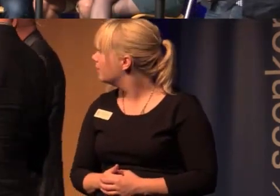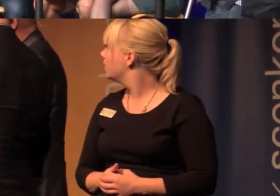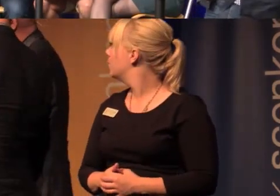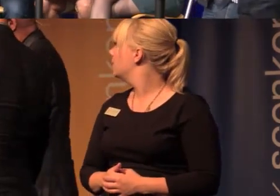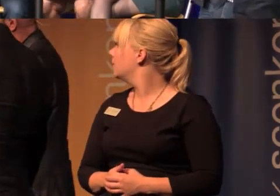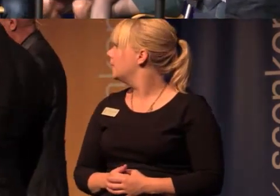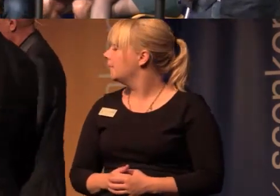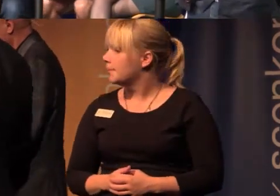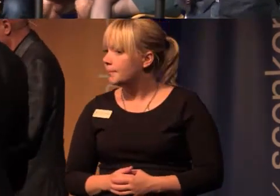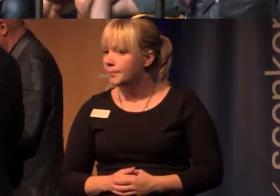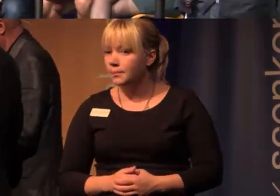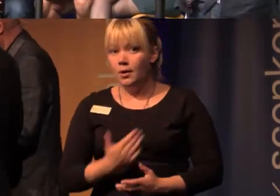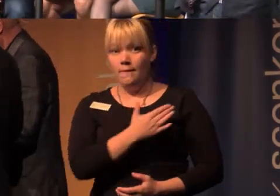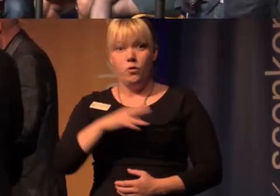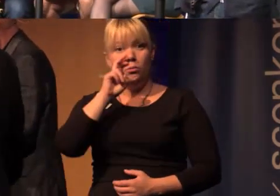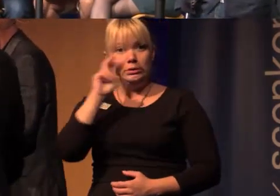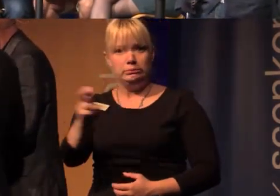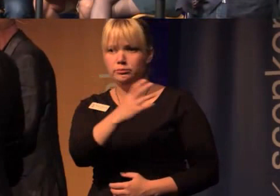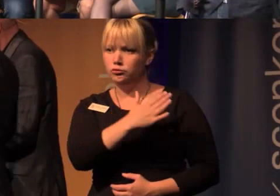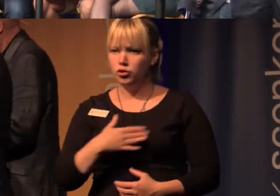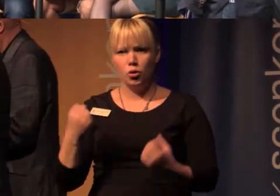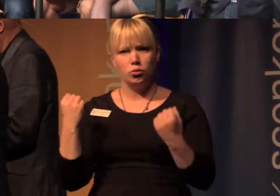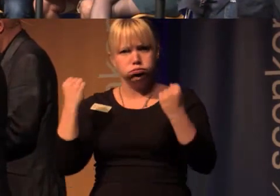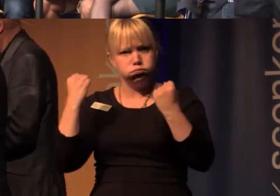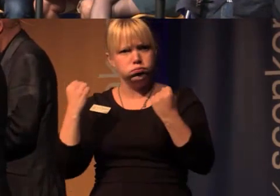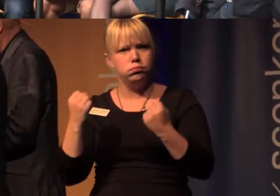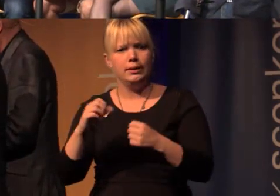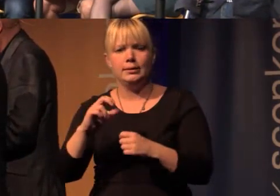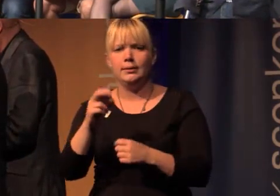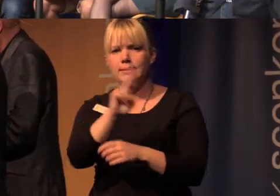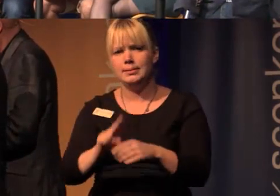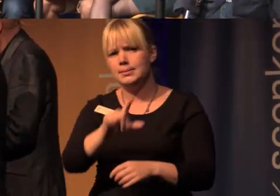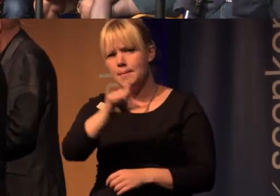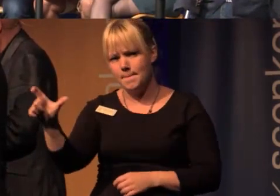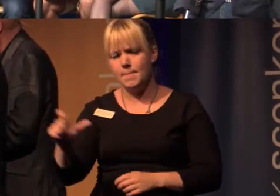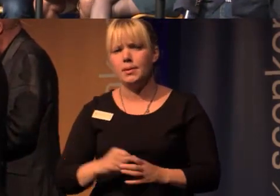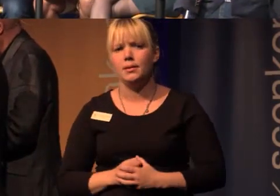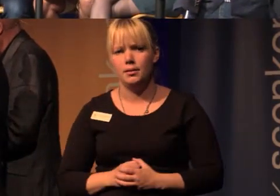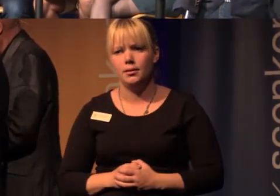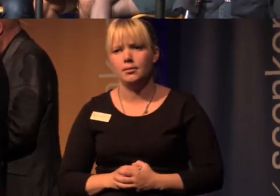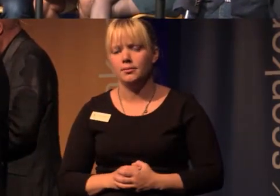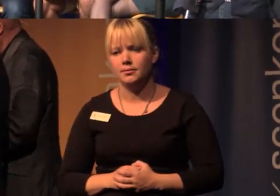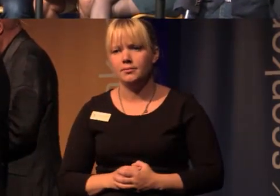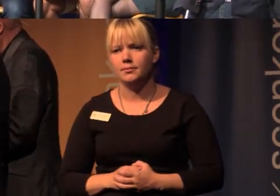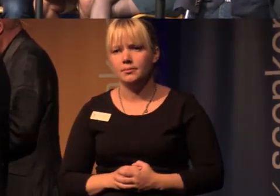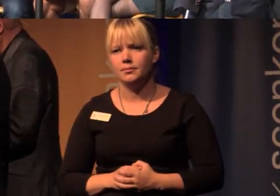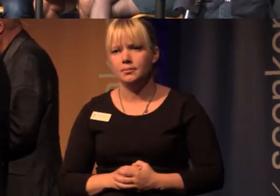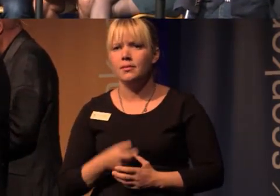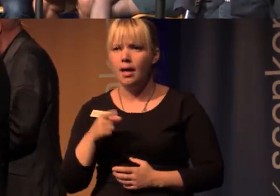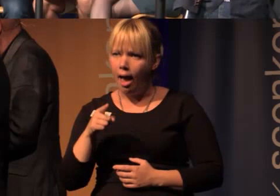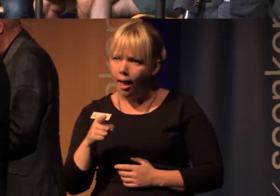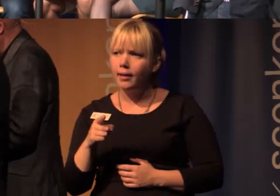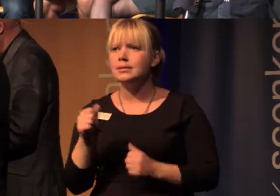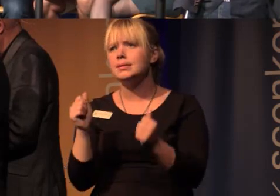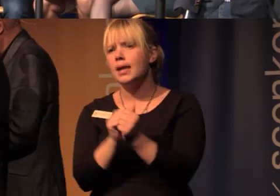Ur vårt perspektiv är de estetiska ämnena jätteviktiga. Vi tror också att det är ett sätt att tillgängliggöra liksom ett